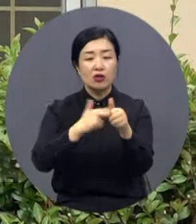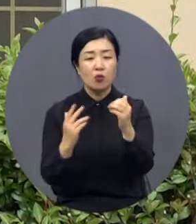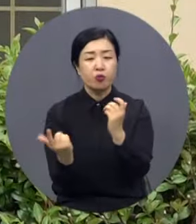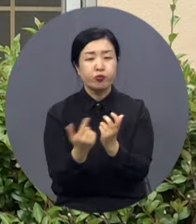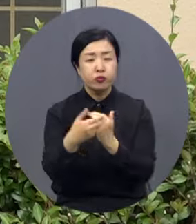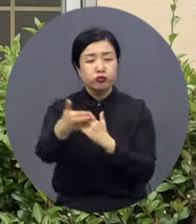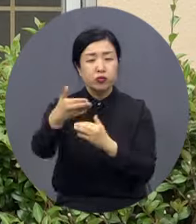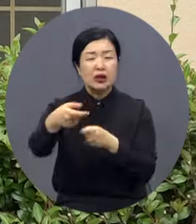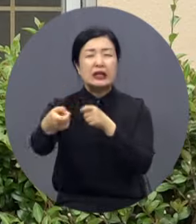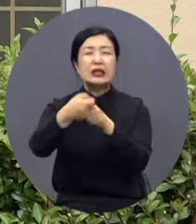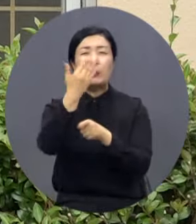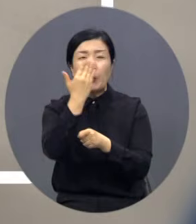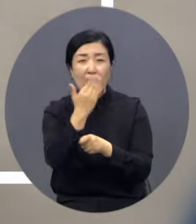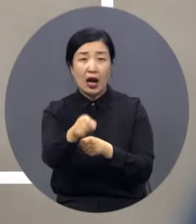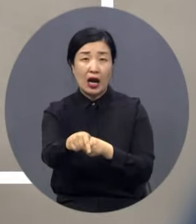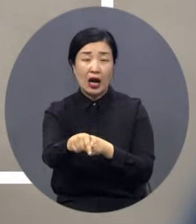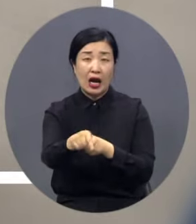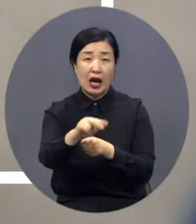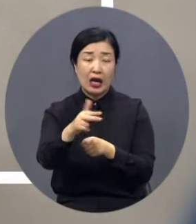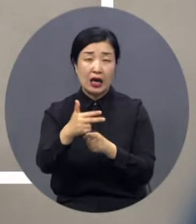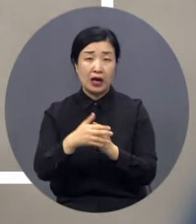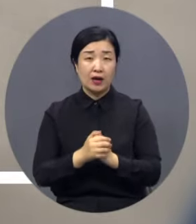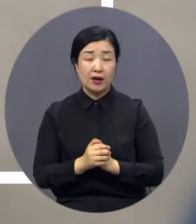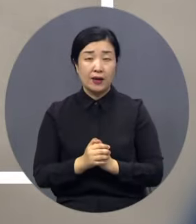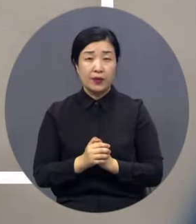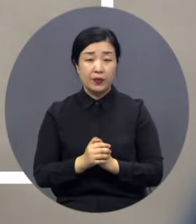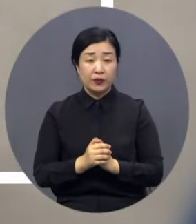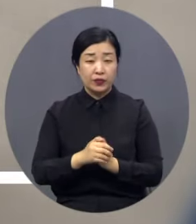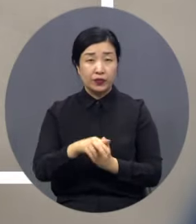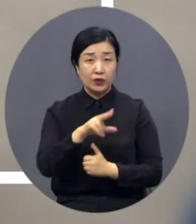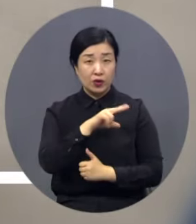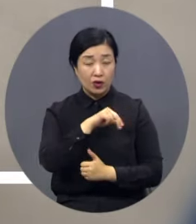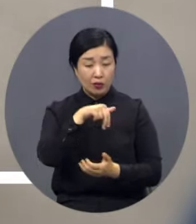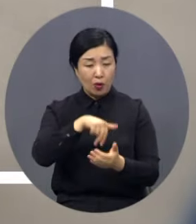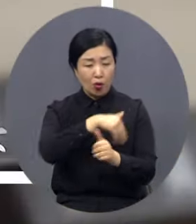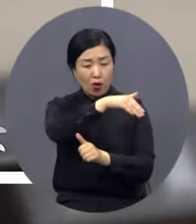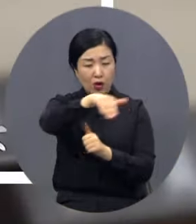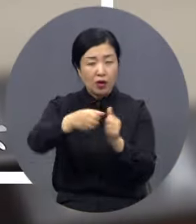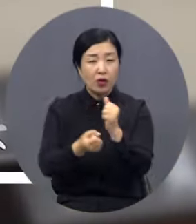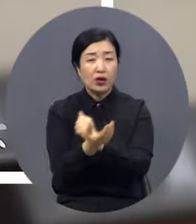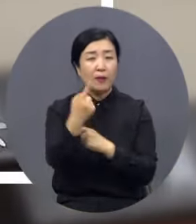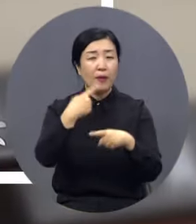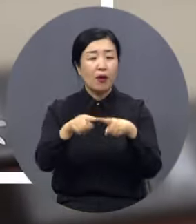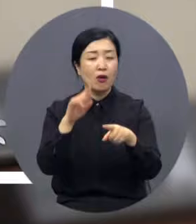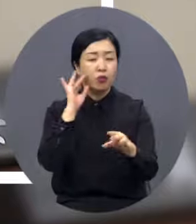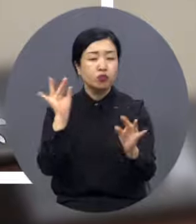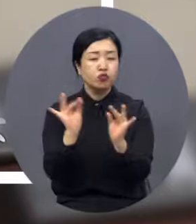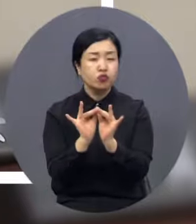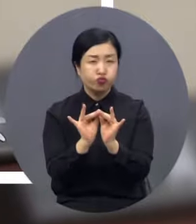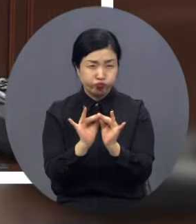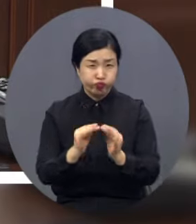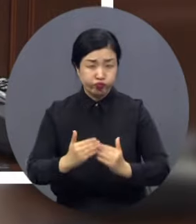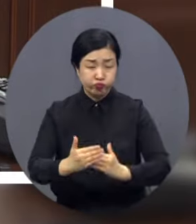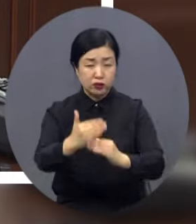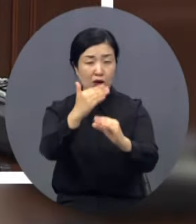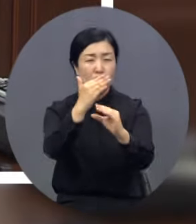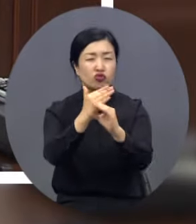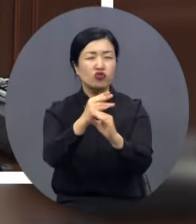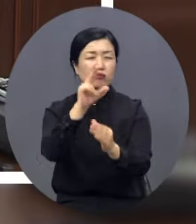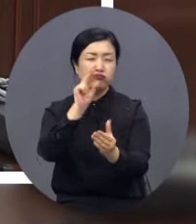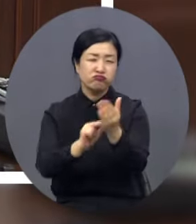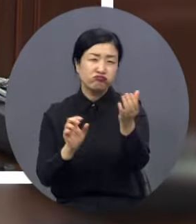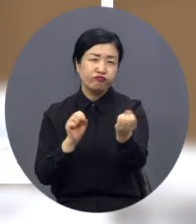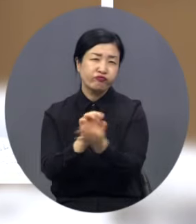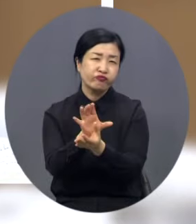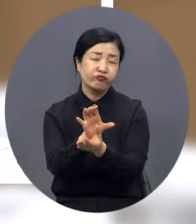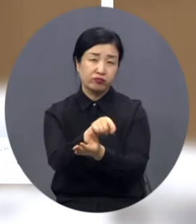곳이기 때문입니다이 때문에 도의회의 환경 영양평가 동의한 심사 과정에서도 논란이